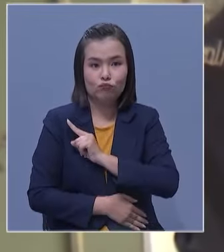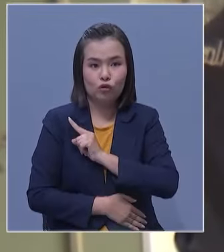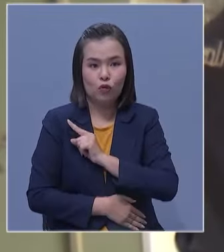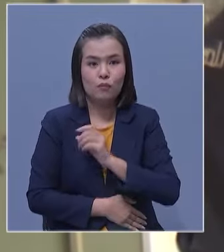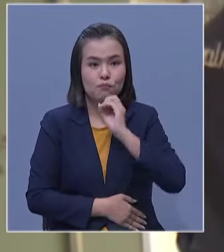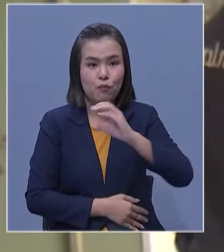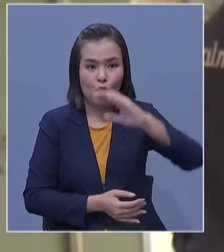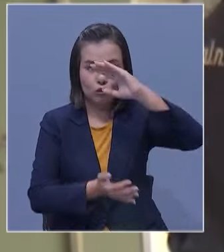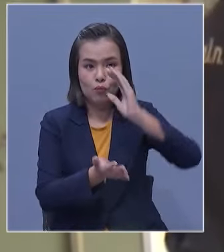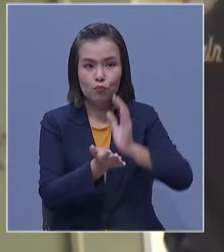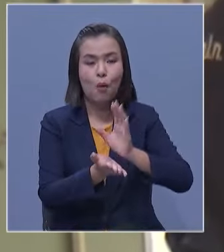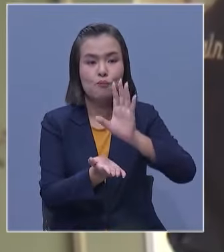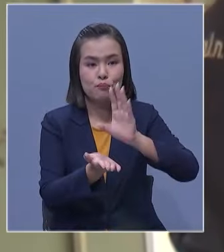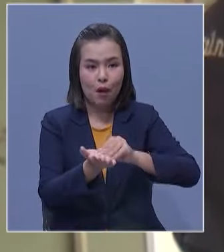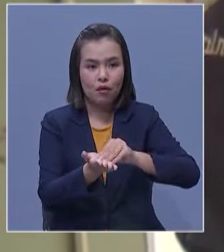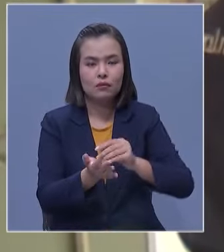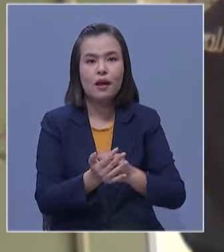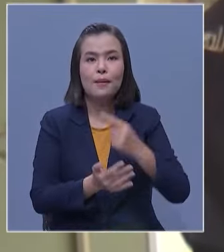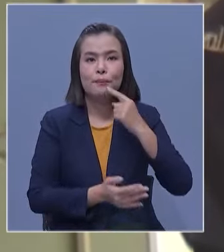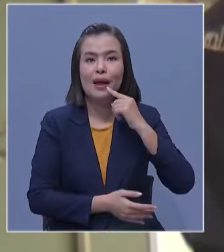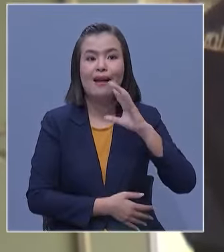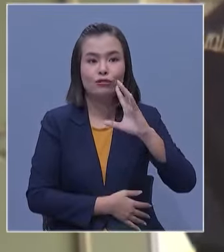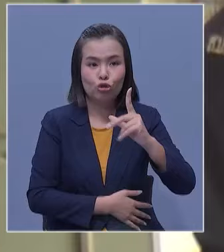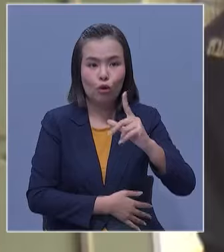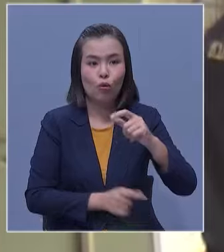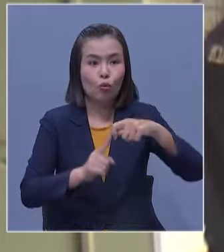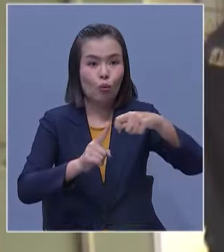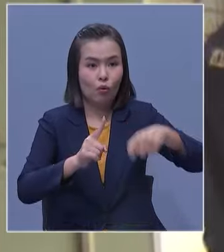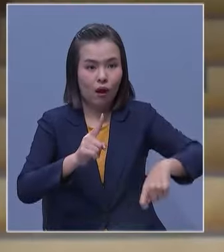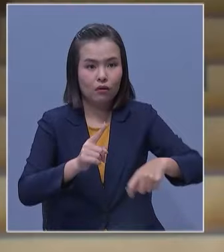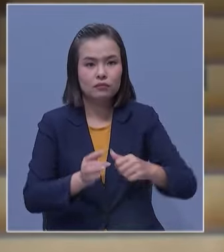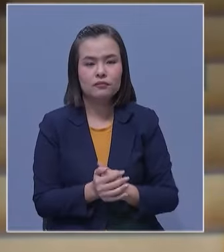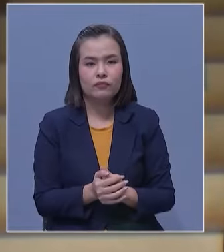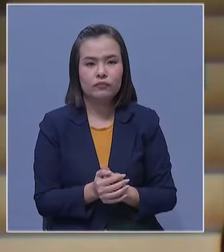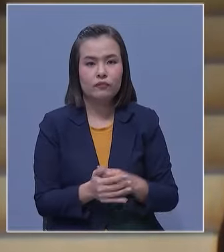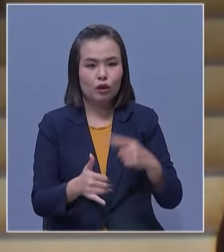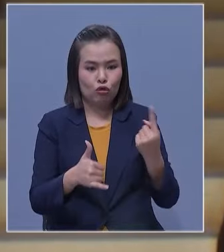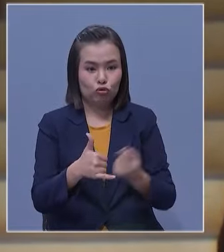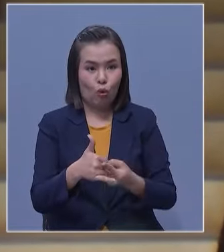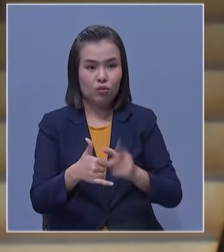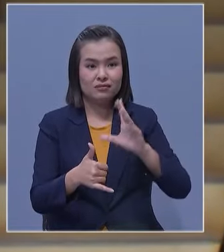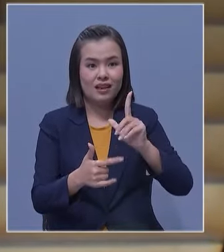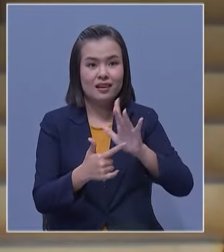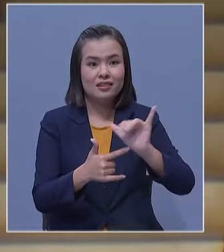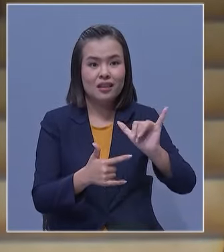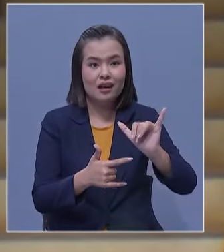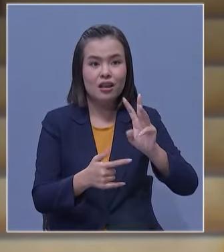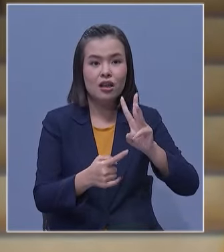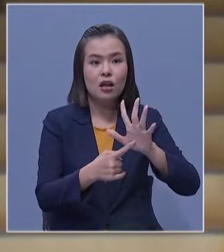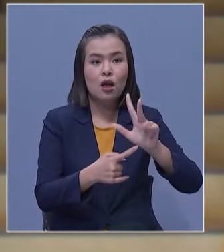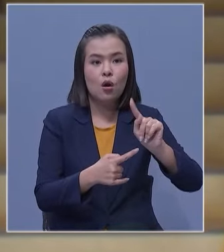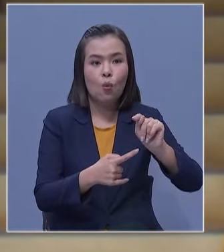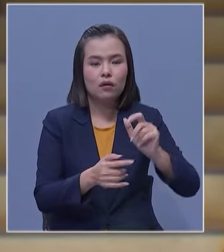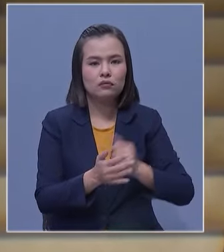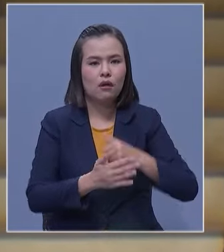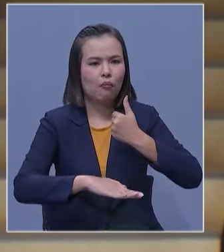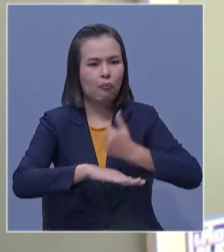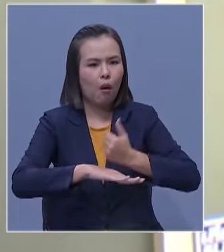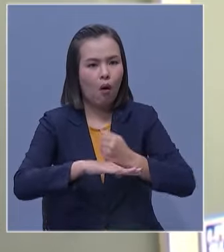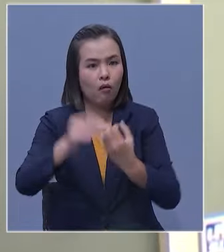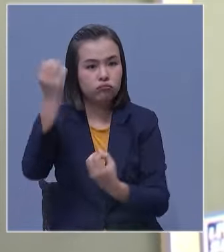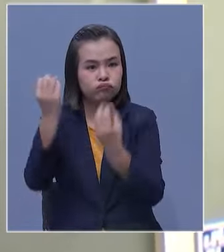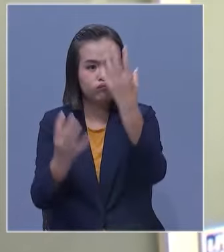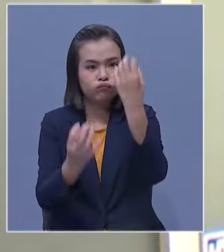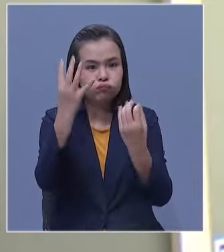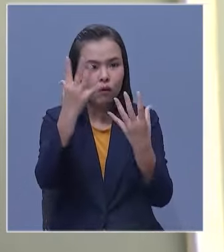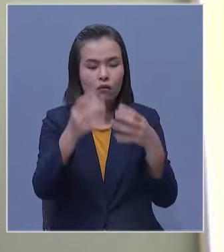ตำรวจสพหมูศรีอำเภอปากช่องจังหวัดนครราชสีมานะครับครับเพื่อกล่าวโทษต่อคุณชัยวัฒน์ลิ้มลิขิตอักษรผอสำนักอุทยานแห่ง